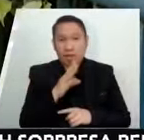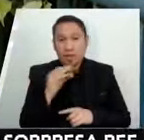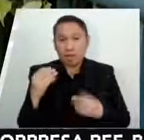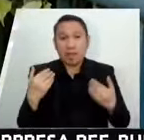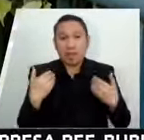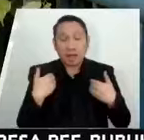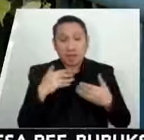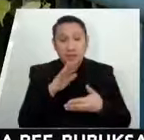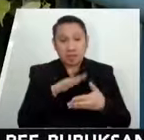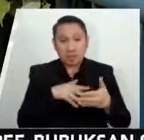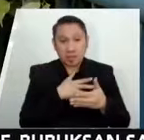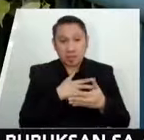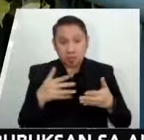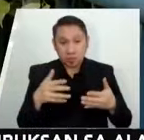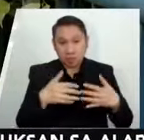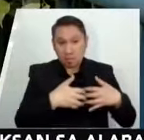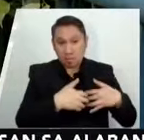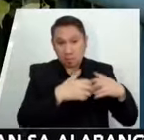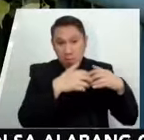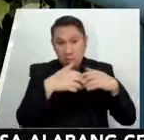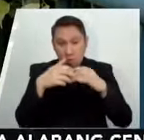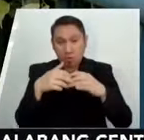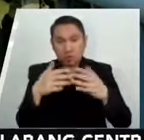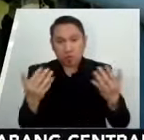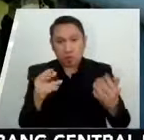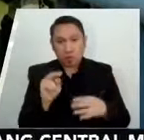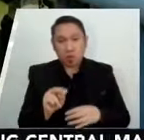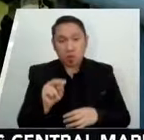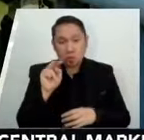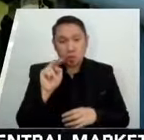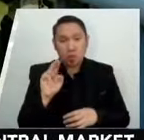naman sa northbound lane naman ng Baligtas, Bulacan,